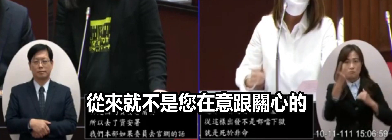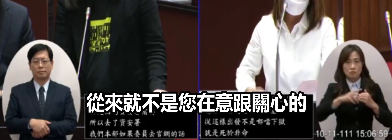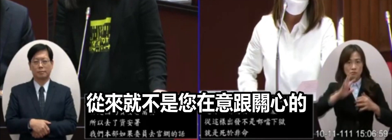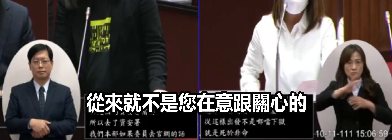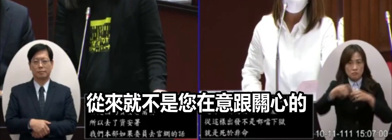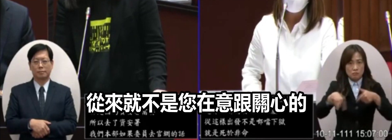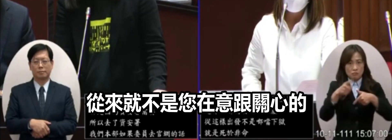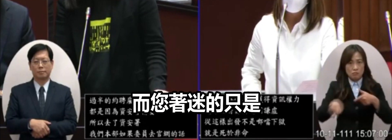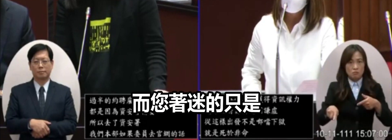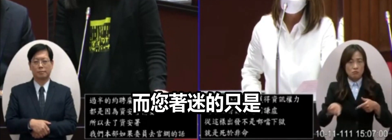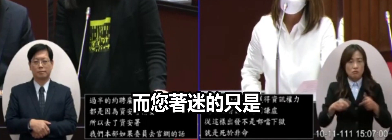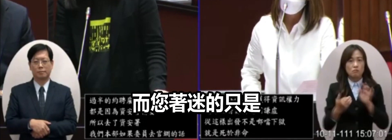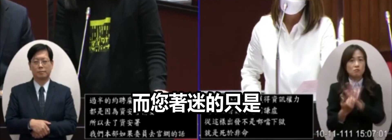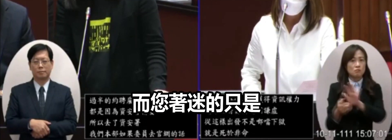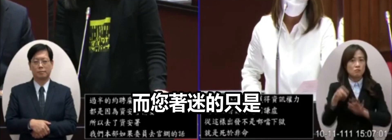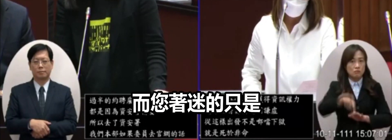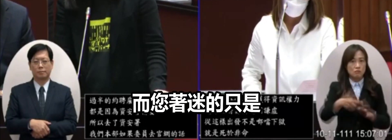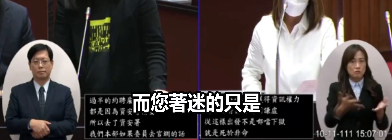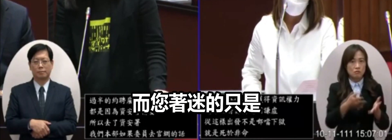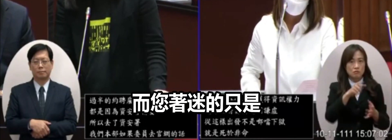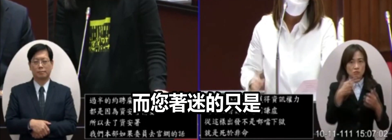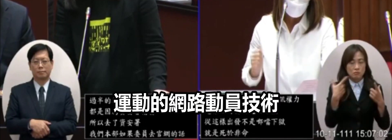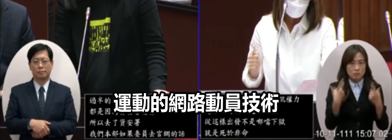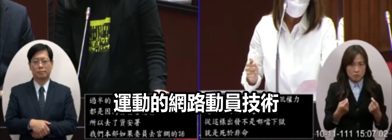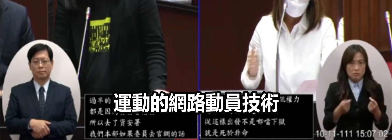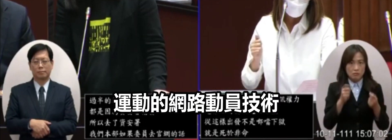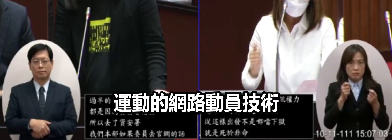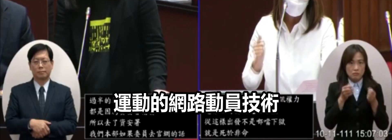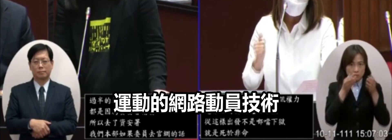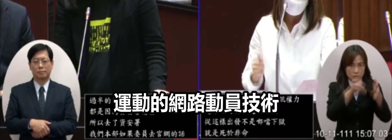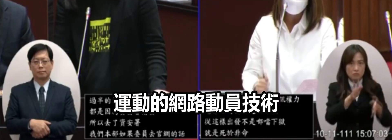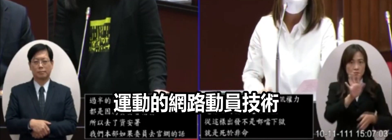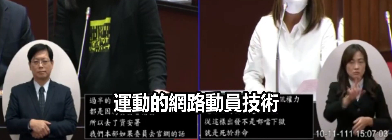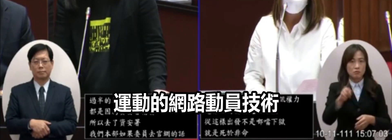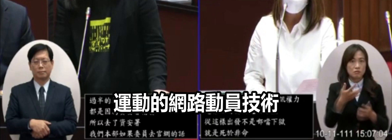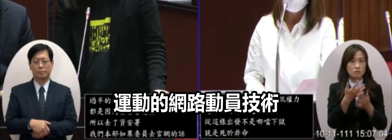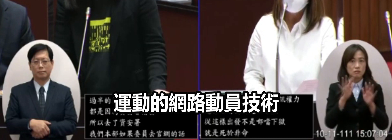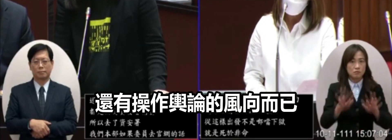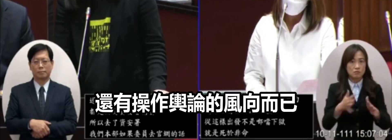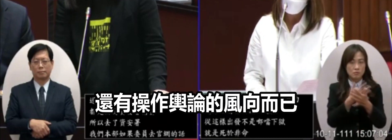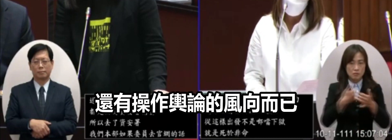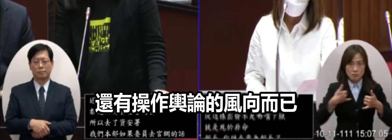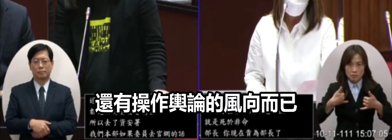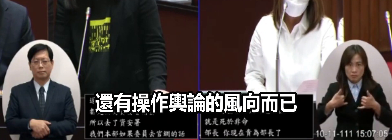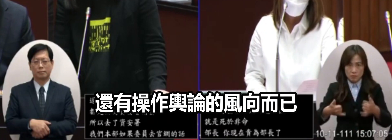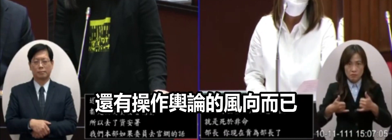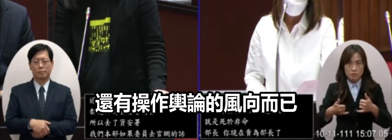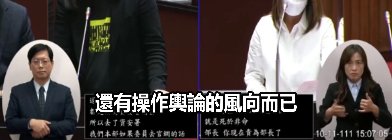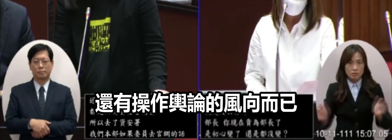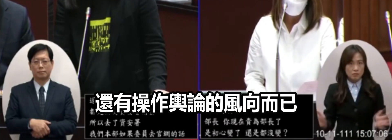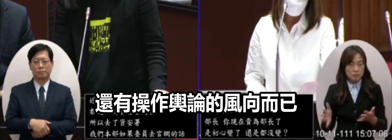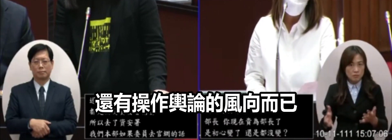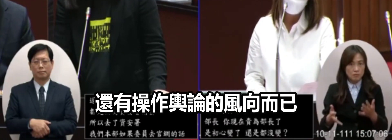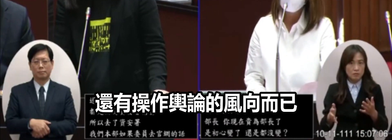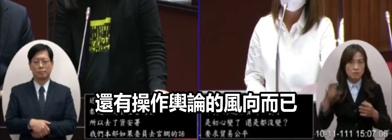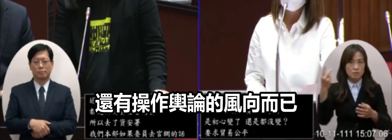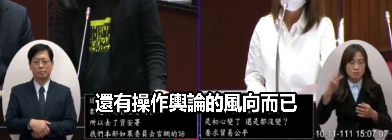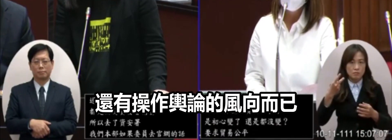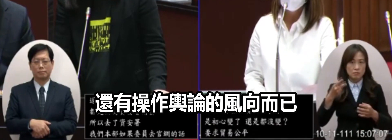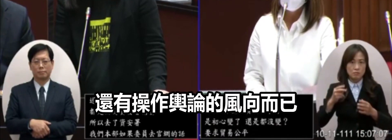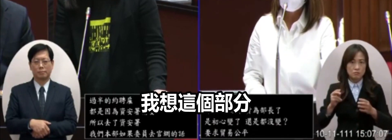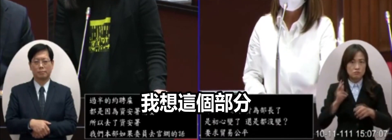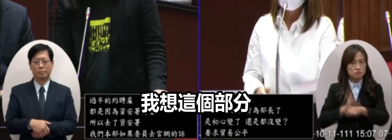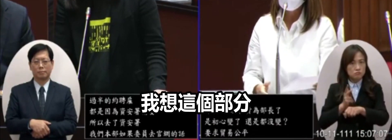意跟关心的，而您着迷的只是运动的网络动员技术，还有操作舆论的风向而